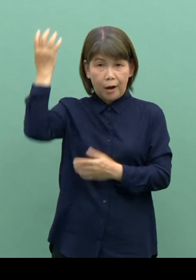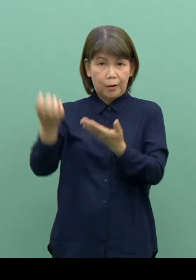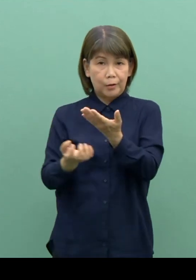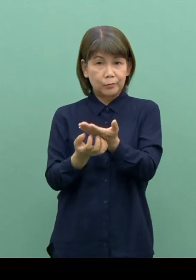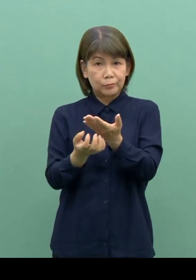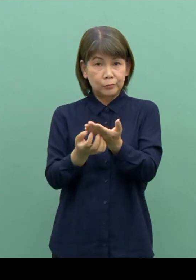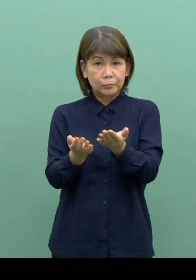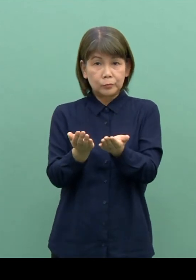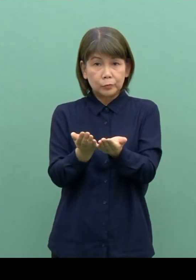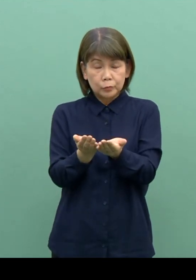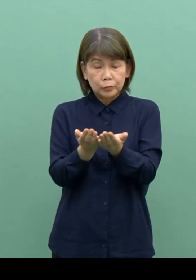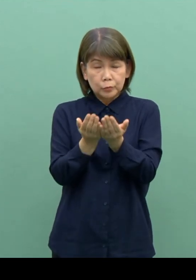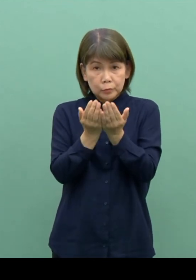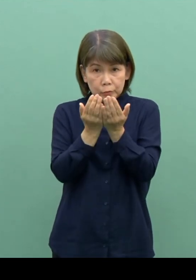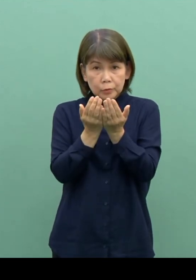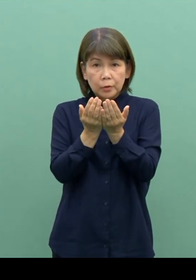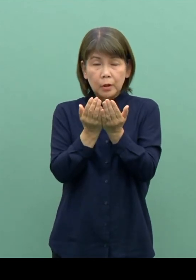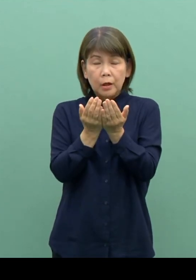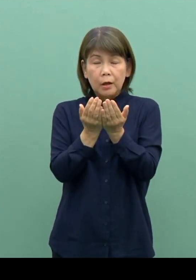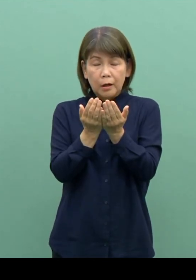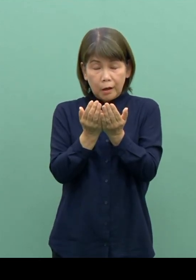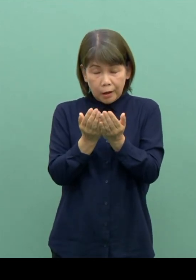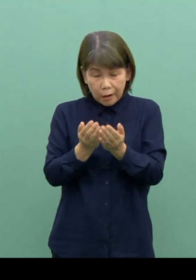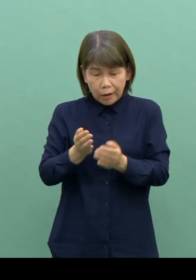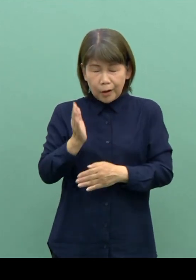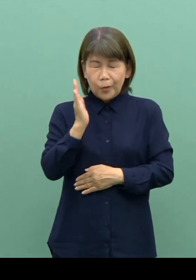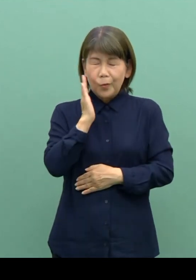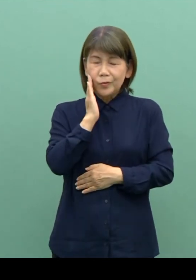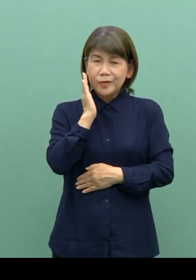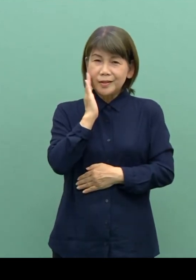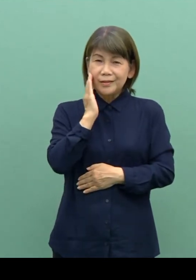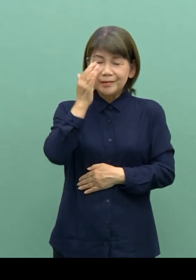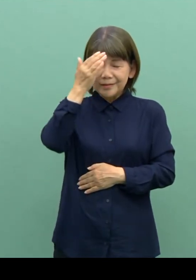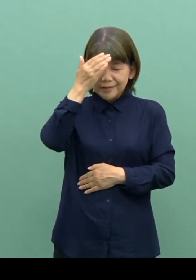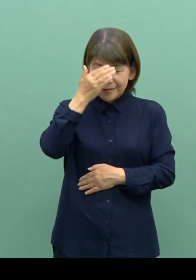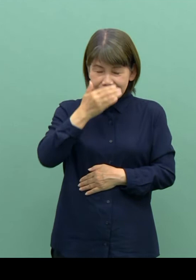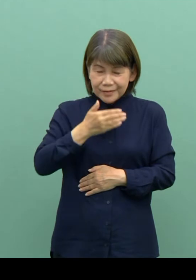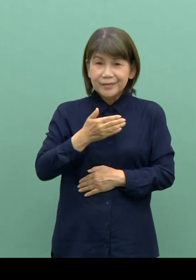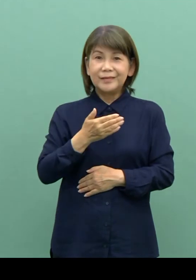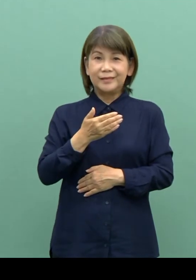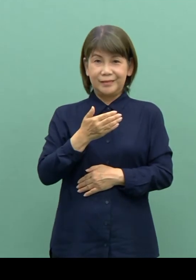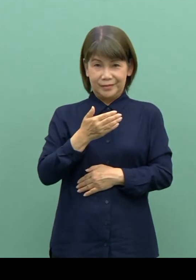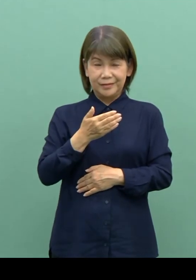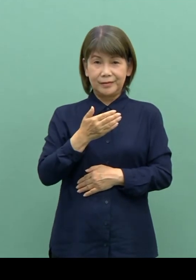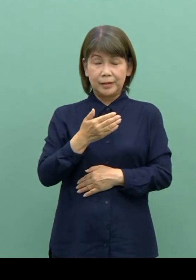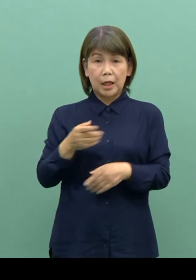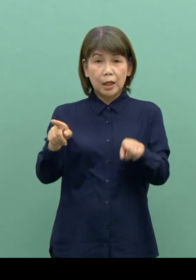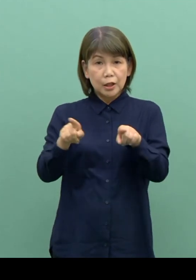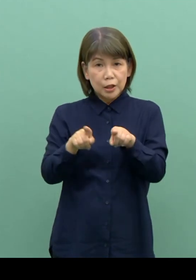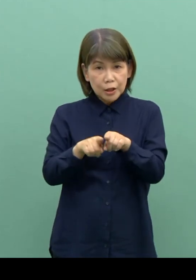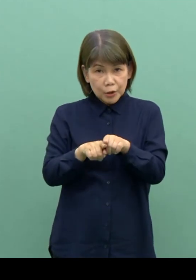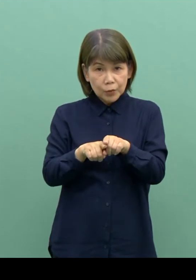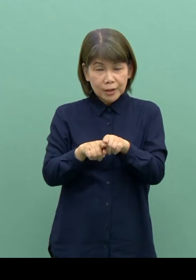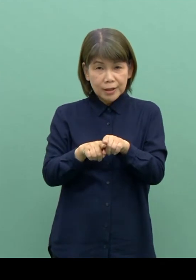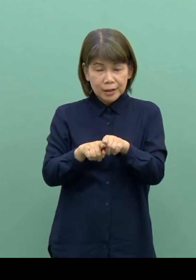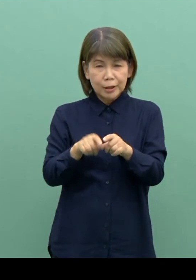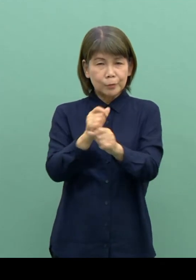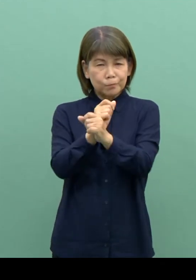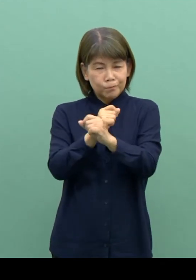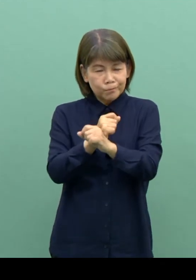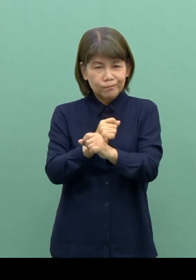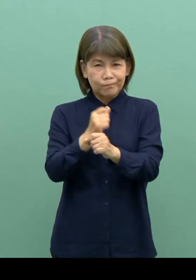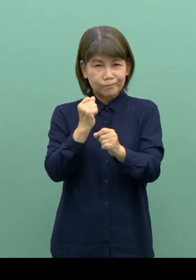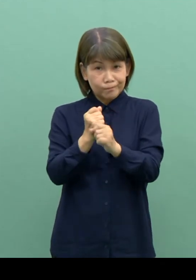んのくじらの出汁のうまみ、これを知りまして、一緒に共同開発し